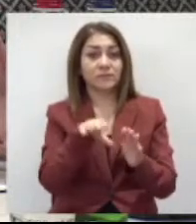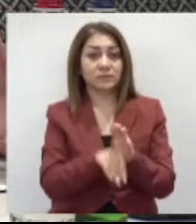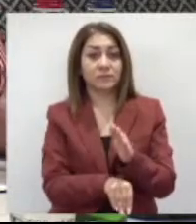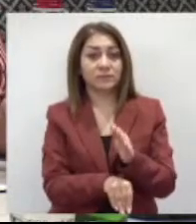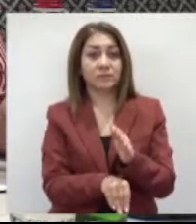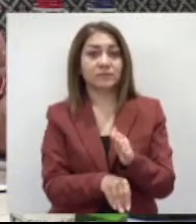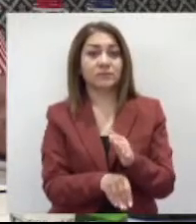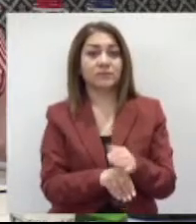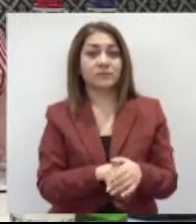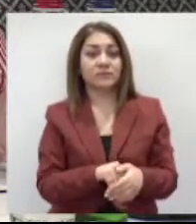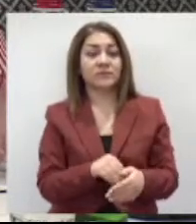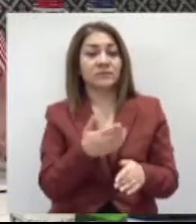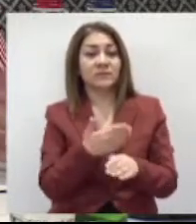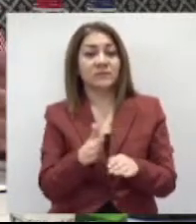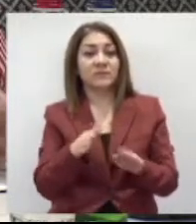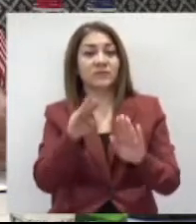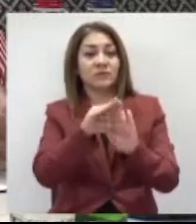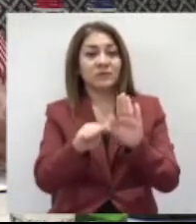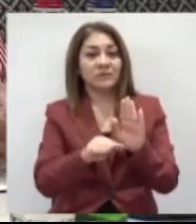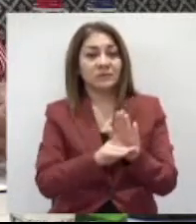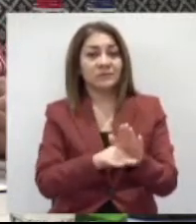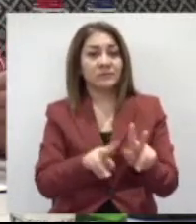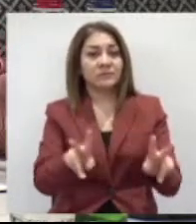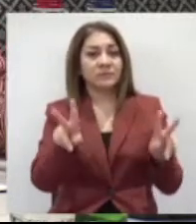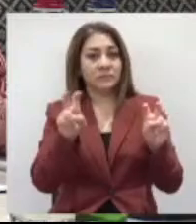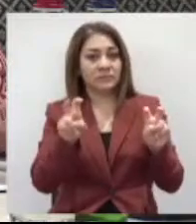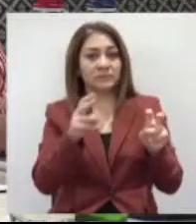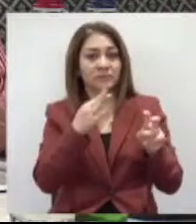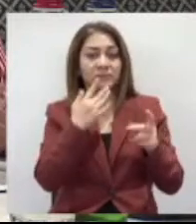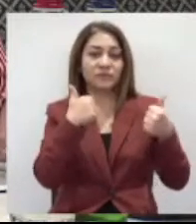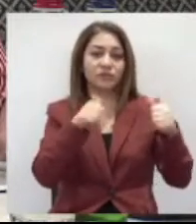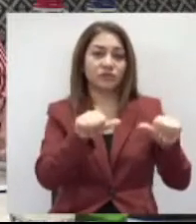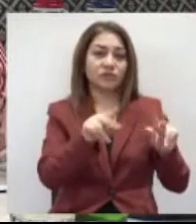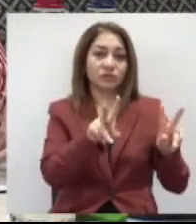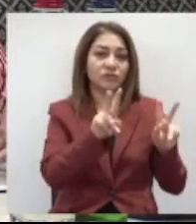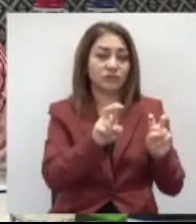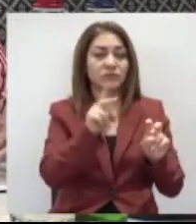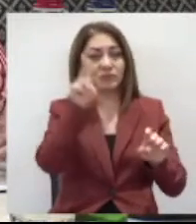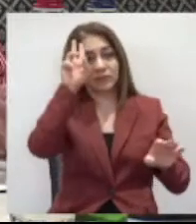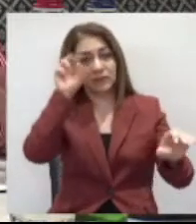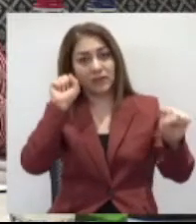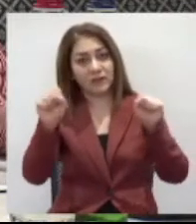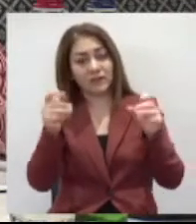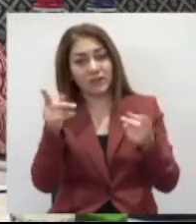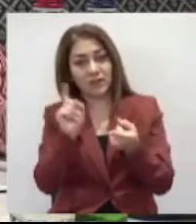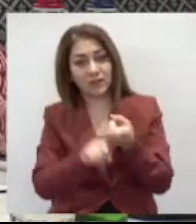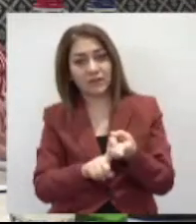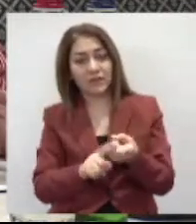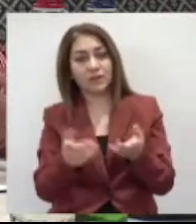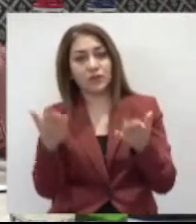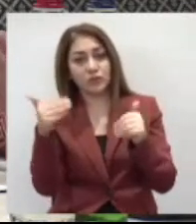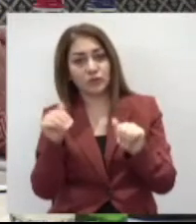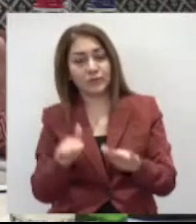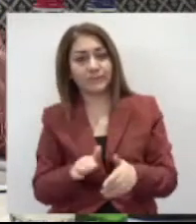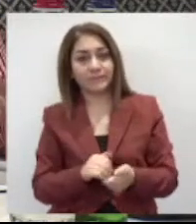արդեն առանձին, հա, օրենսդիր իշխանությանն առնչվող լուծումները, գործադիր իշխանությանն առնչվող